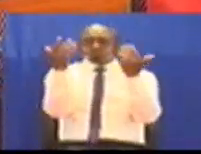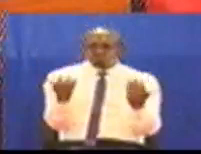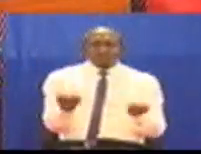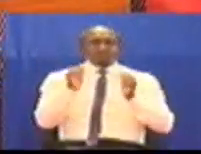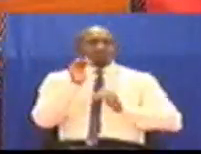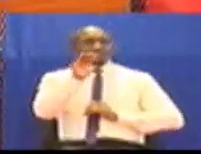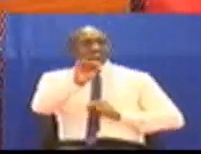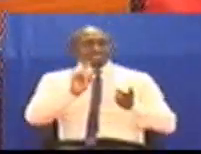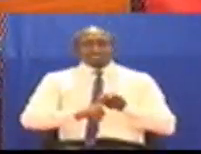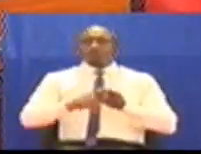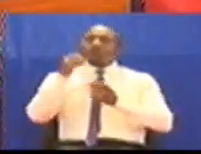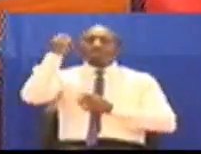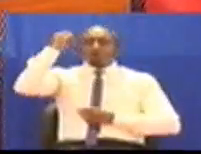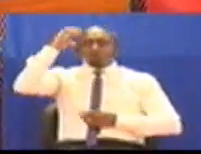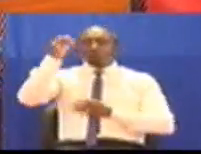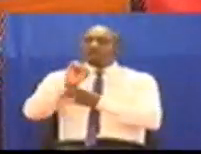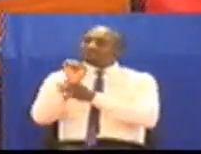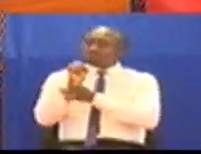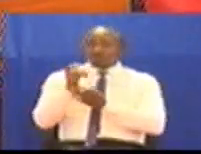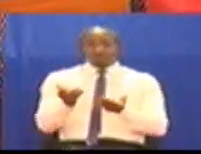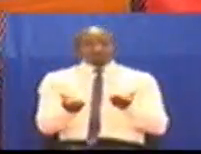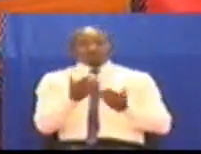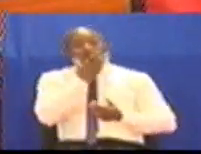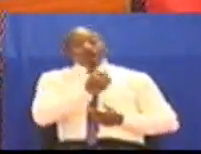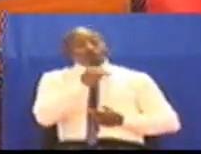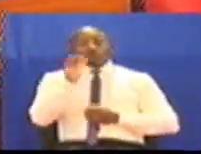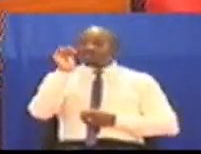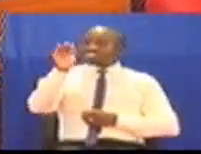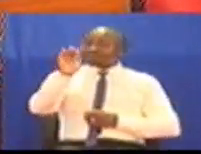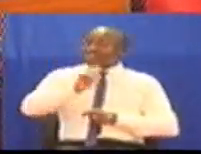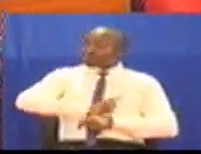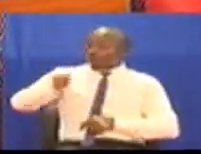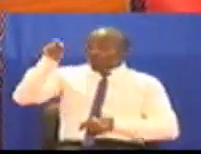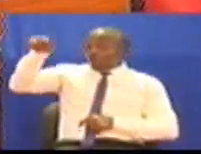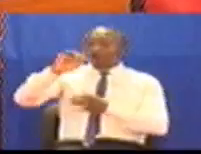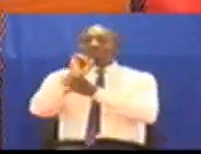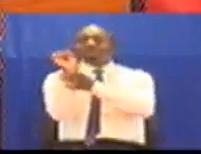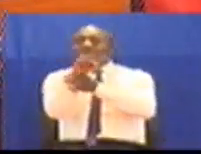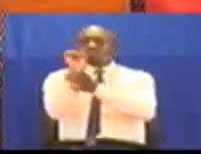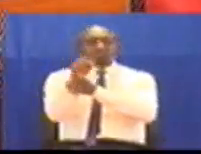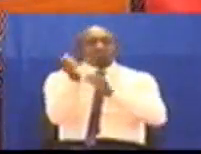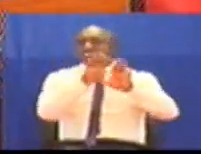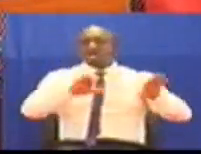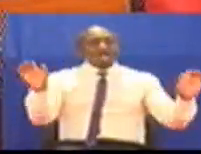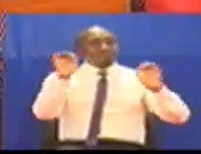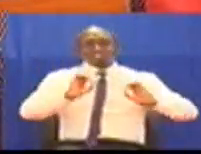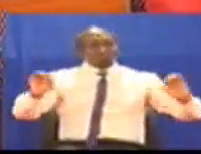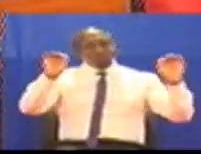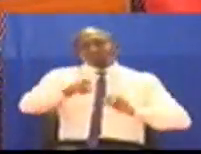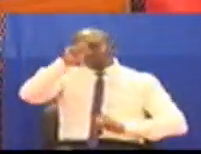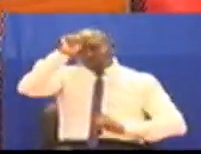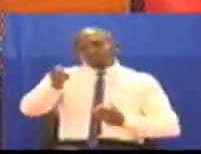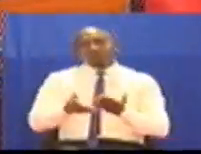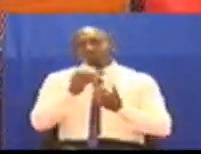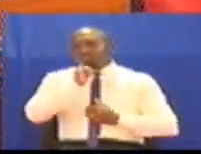barabara. Wanaume wanaposema hivi, ukiwapima wanaume wanaosafiri safiri kwenda kule, viuno vyao haviko salama. Mheshimiwa Naibu Spika,